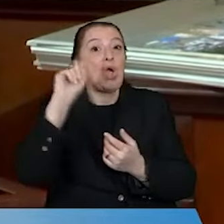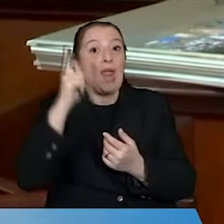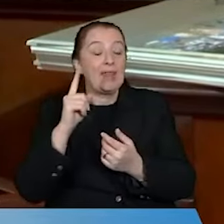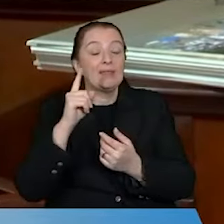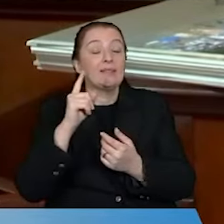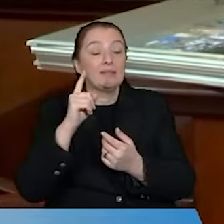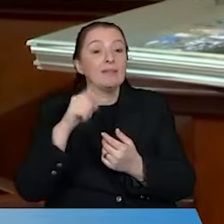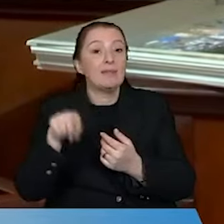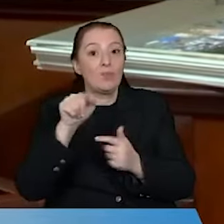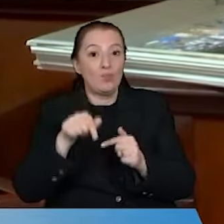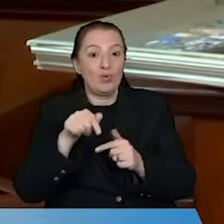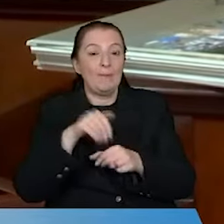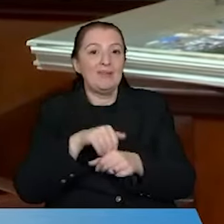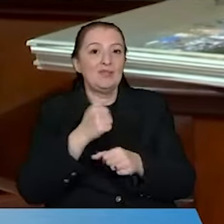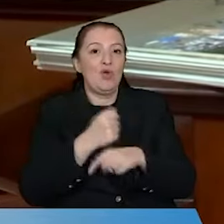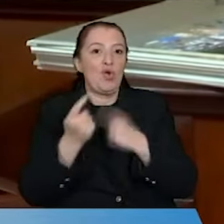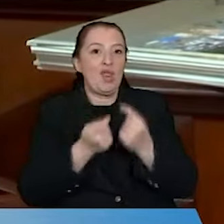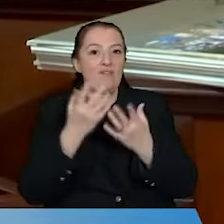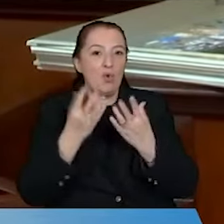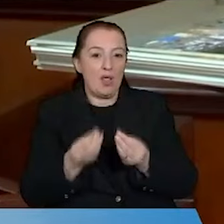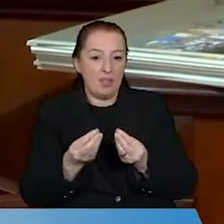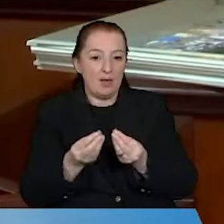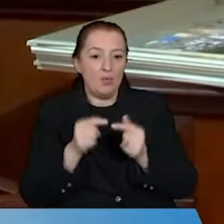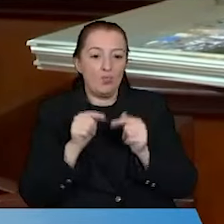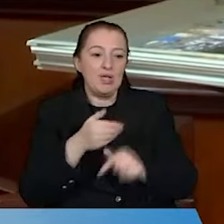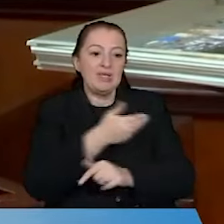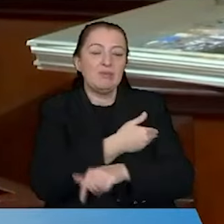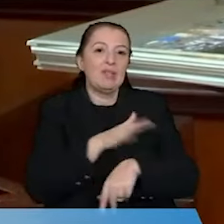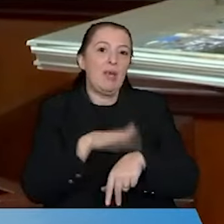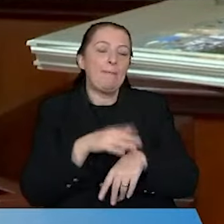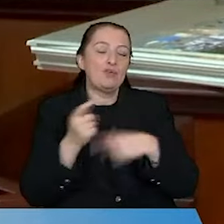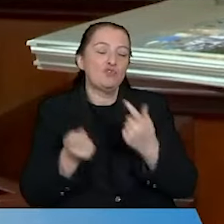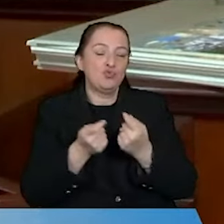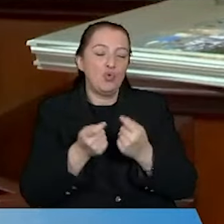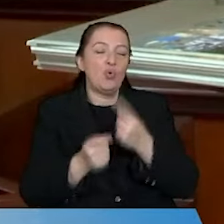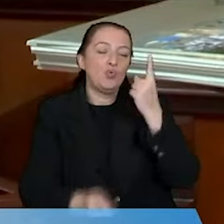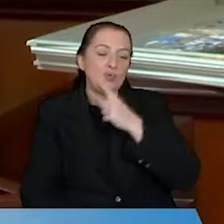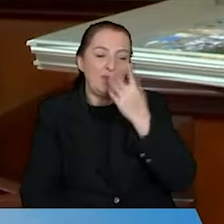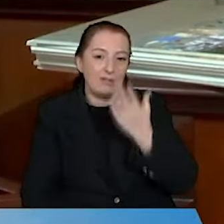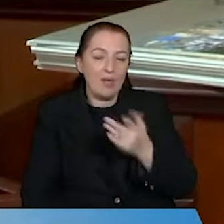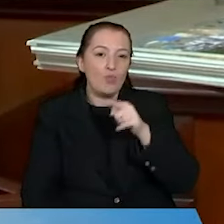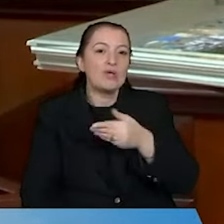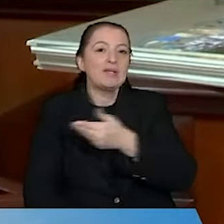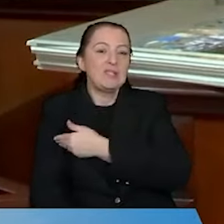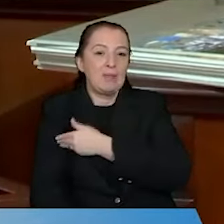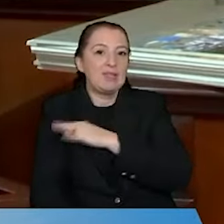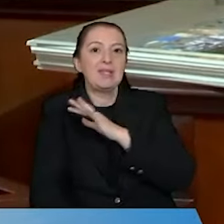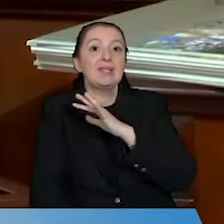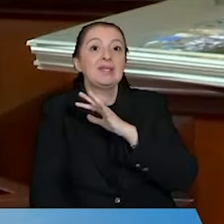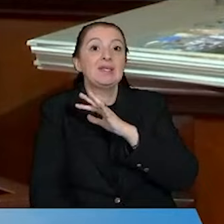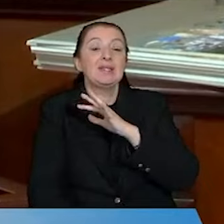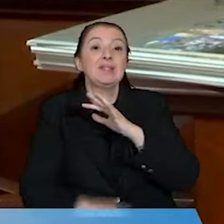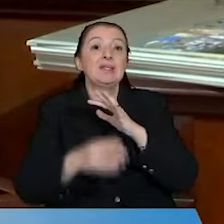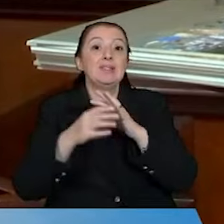de, buradaki meclis görevi olanlar da, yönetenler de bu hizmeti yerine getirmeye çalışıyor. Dolayısıyla da bu hizmetlerin sahibi ne AK